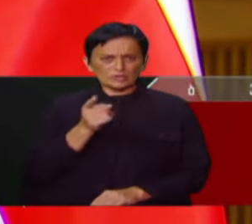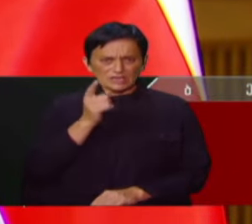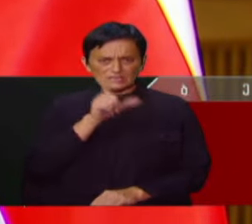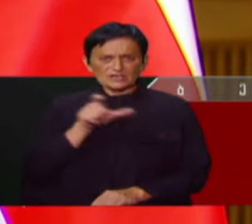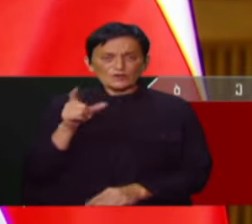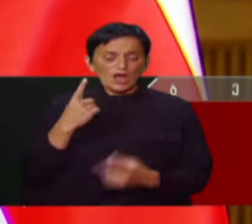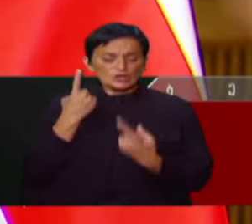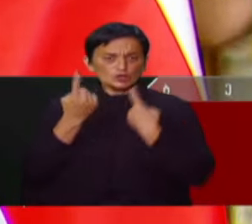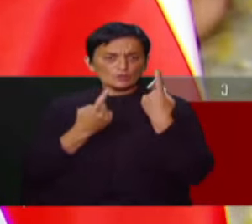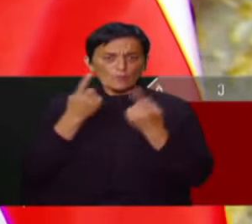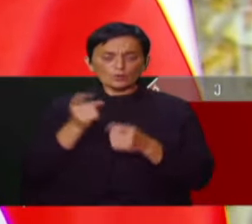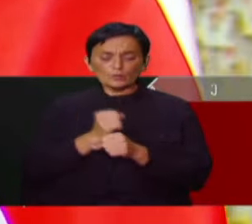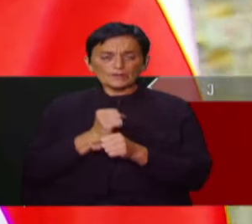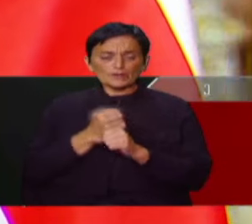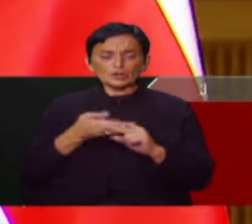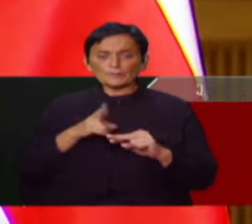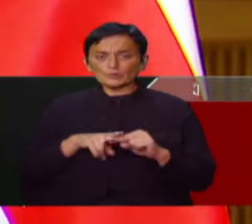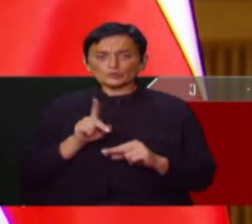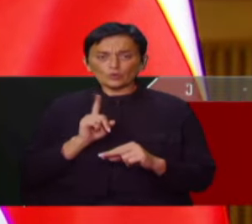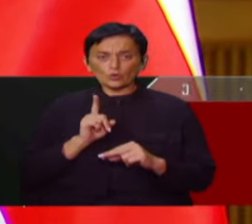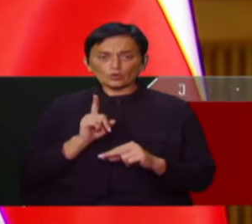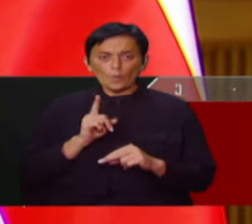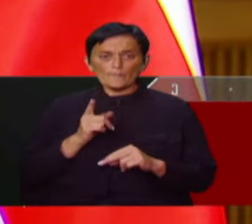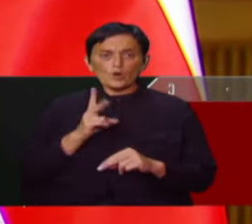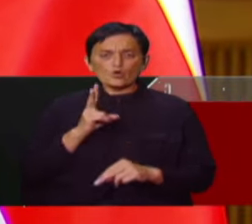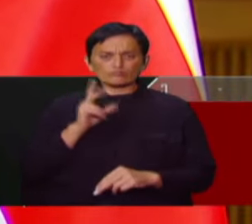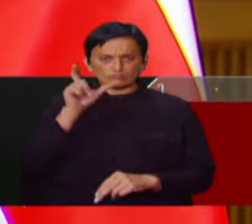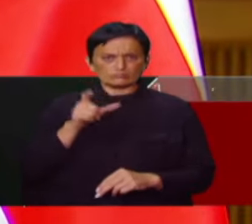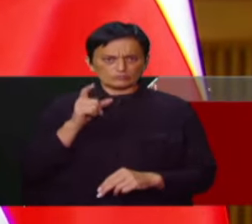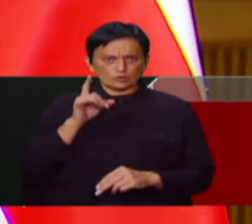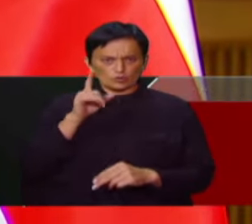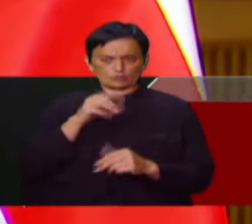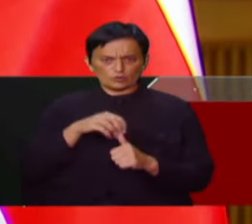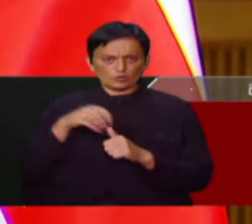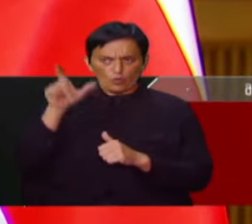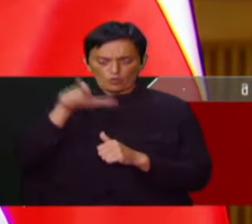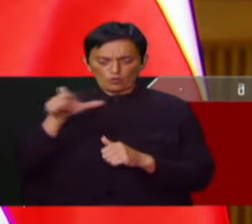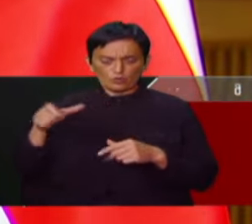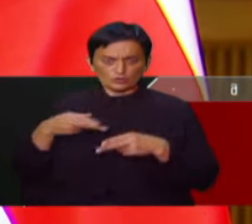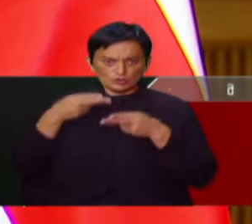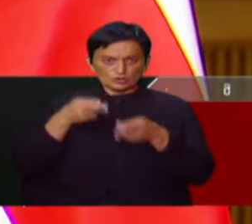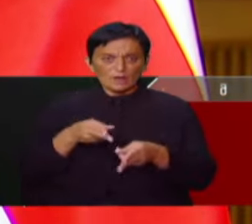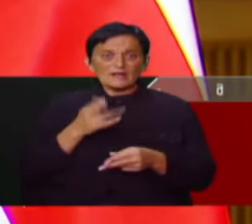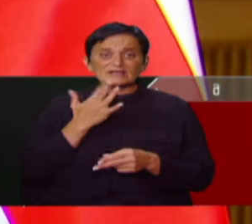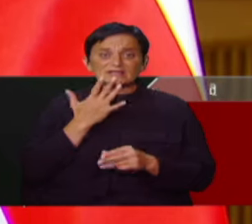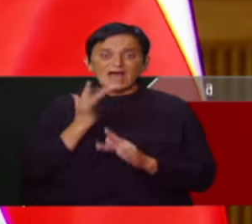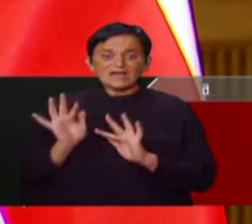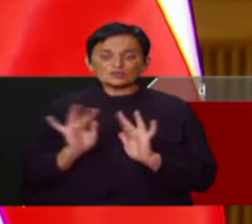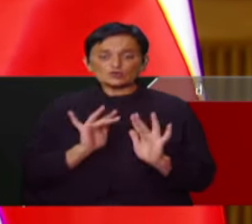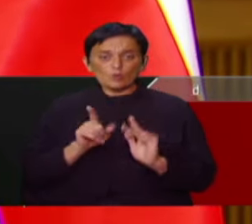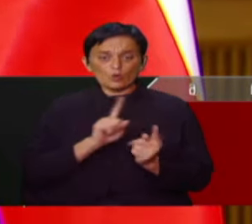promire pe sachete. Sunt doar ce am uit din congres ne nebita, națiul Mondrobis, sperul bisic de nu șef pe